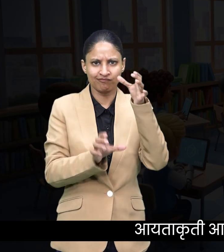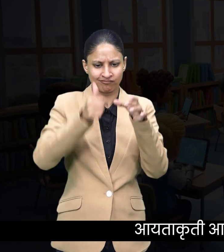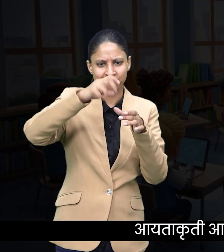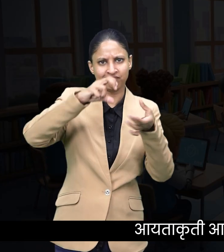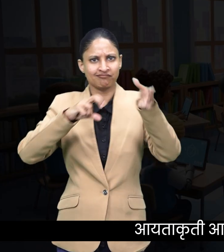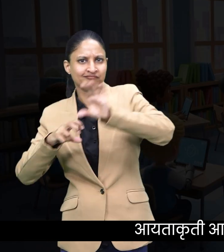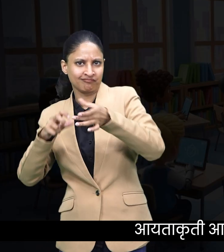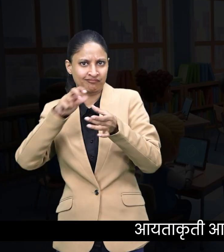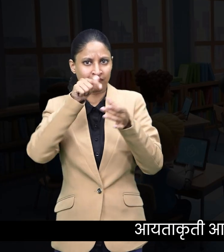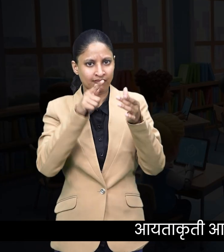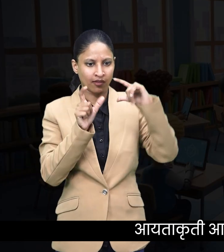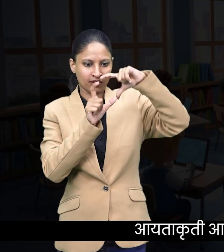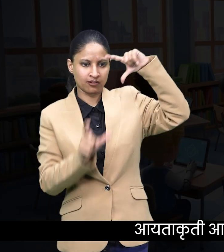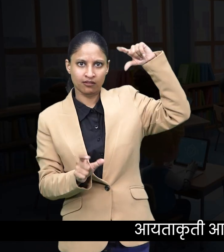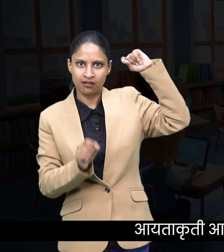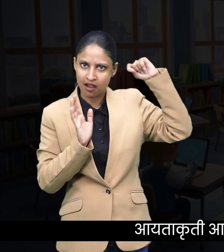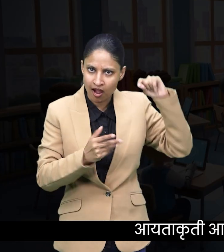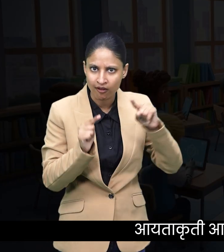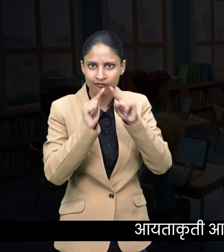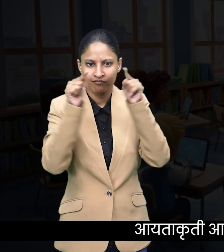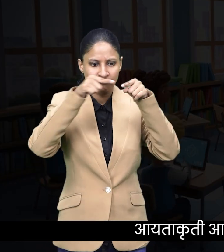आयताकृती आणि चौकोनी आकाराचे दुधाचे डबे.